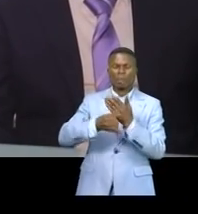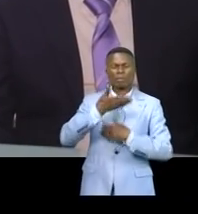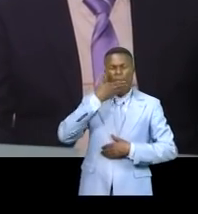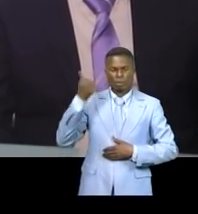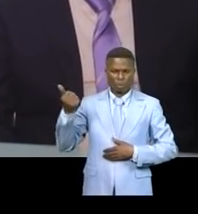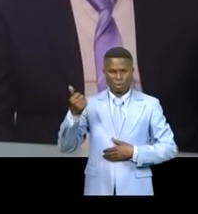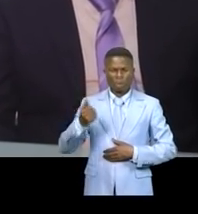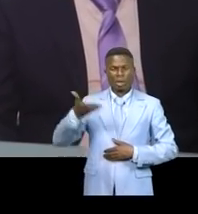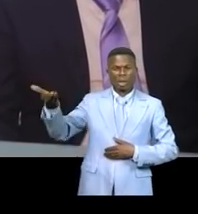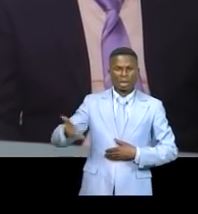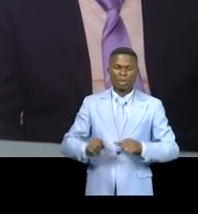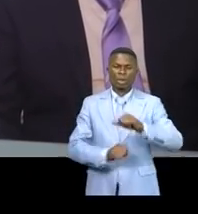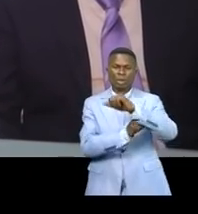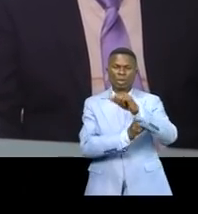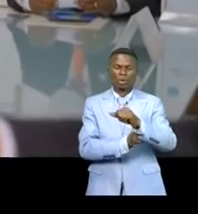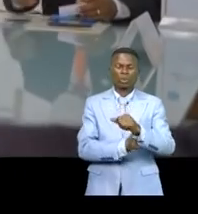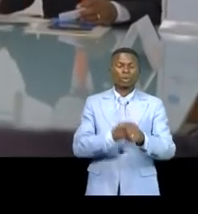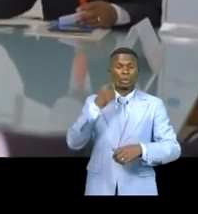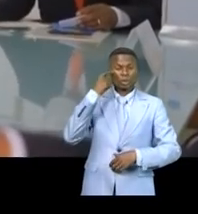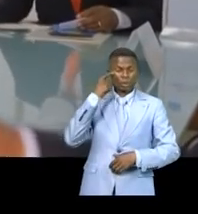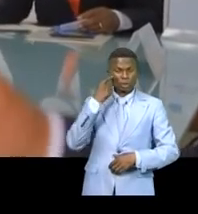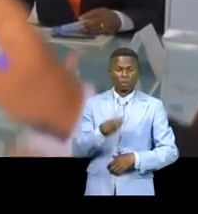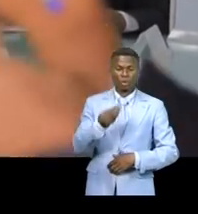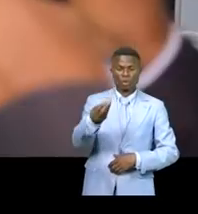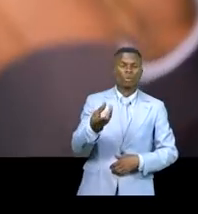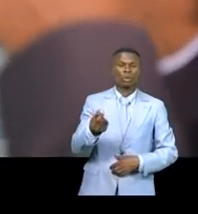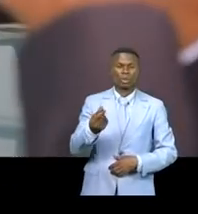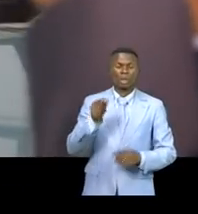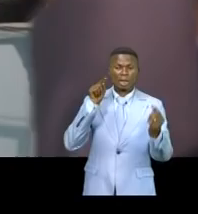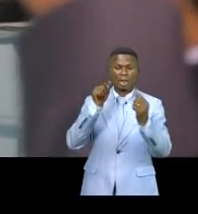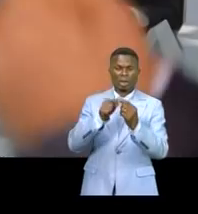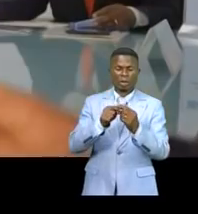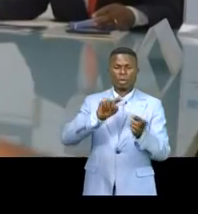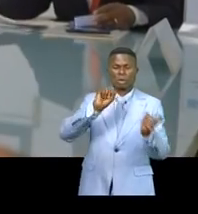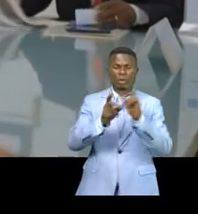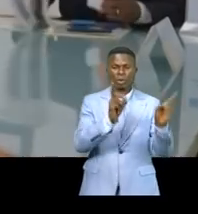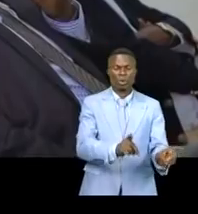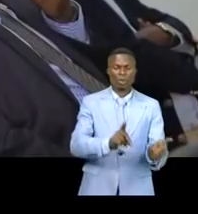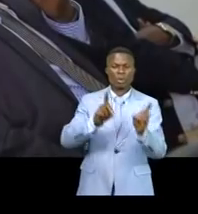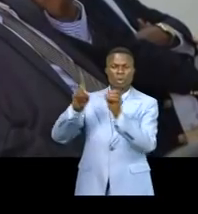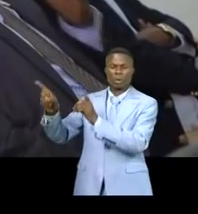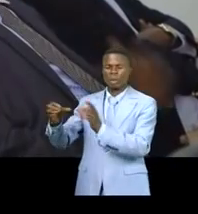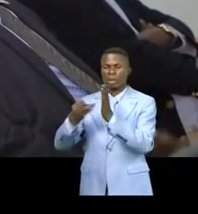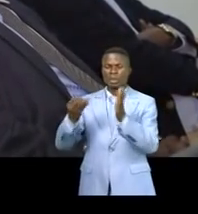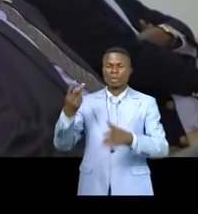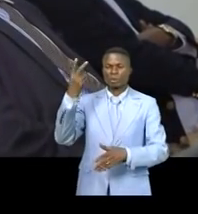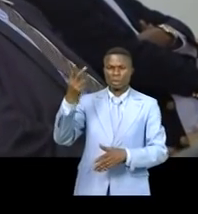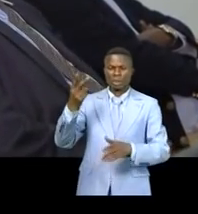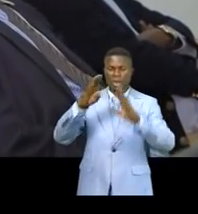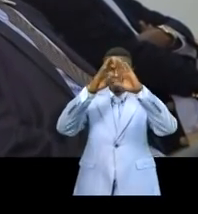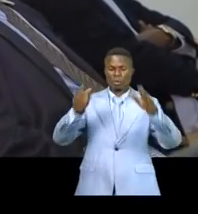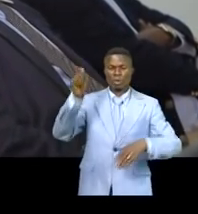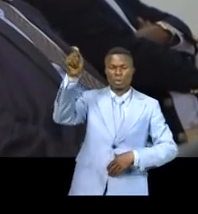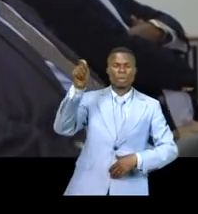qui va recevoir l'appui des partenaires chinois avec comme objectif la délocalisation d'au moins 72 casernes